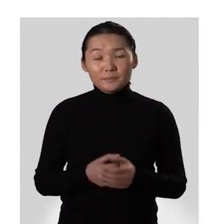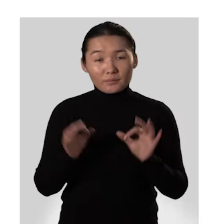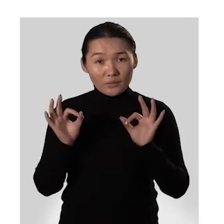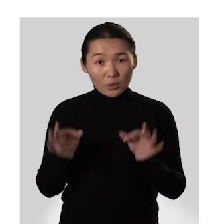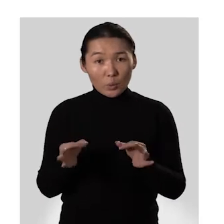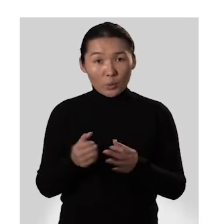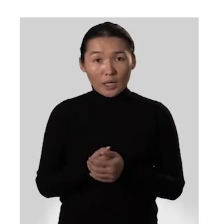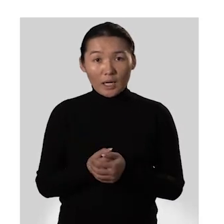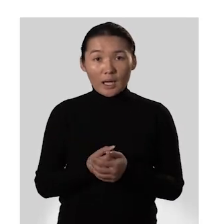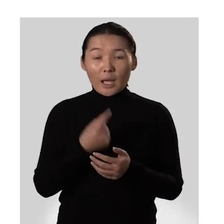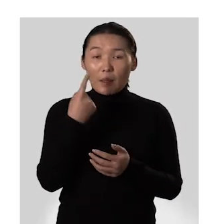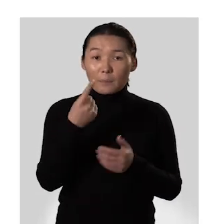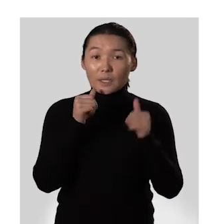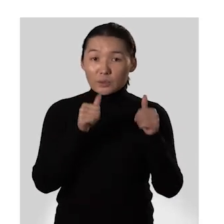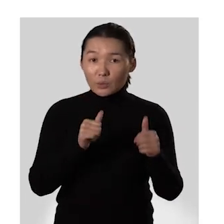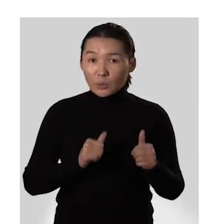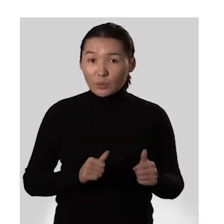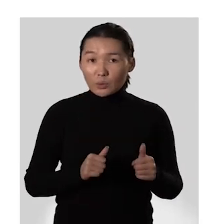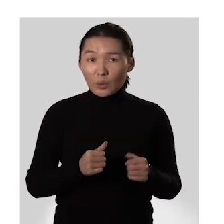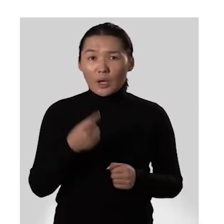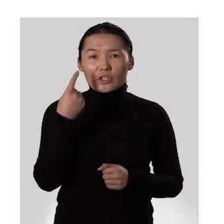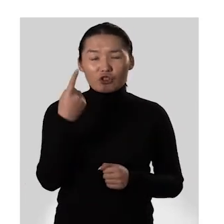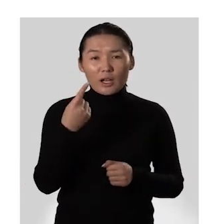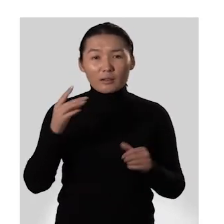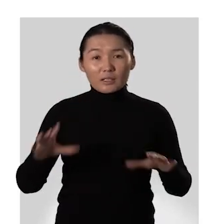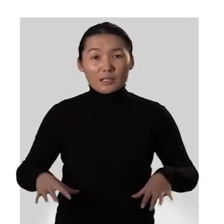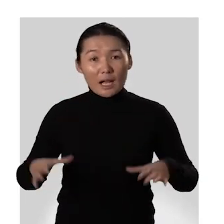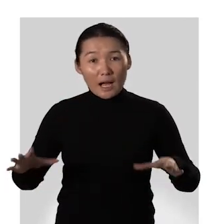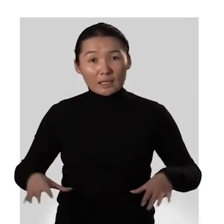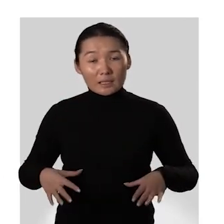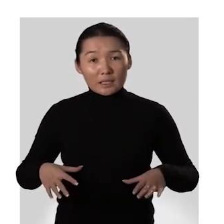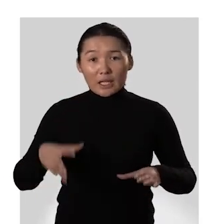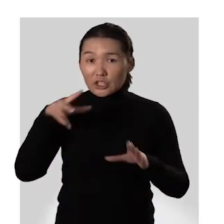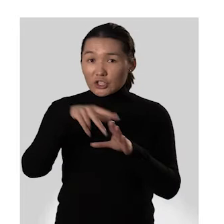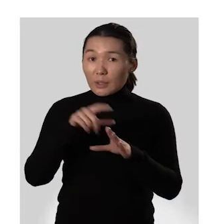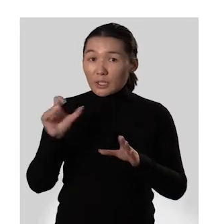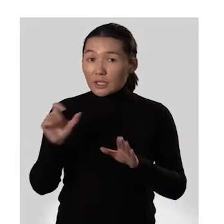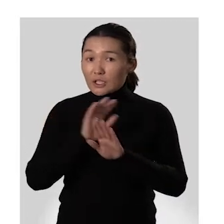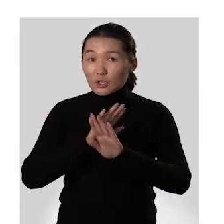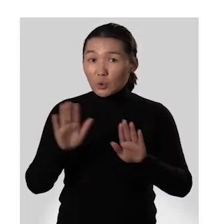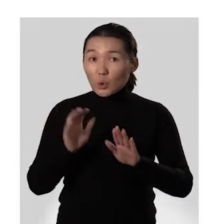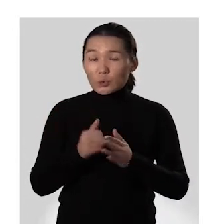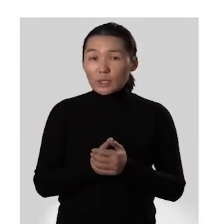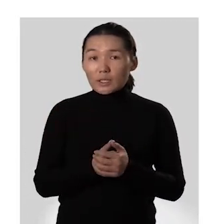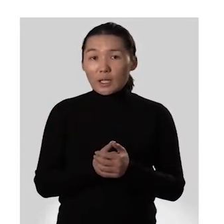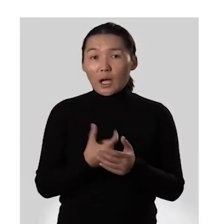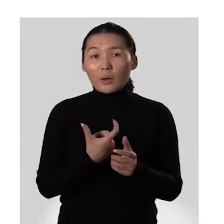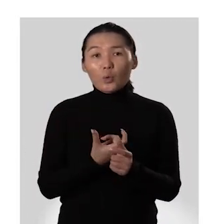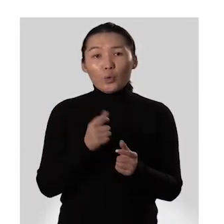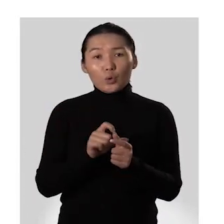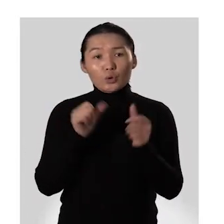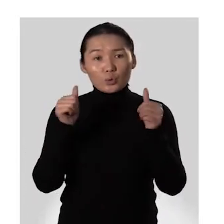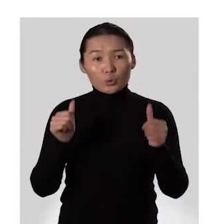Туура. Бир сүрөттө жалгыз ат, чабендеси жок турат. Мына ушул сүрөт